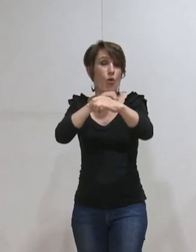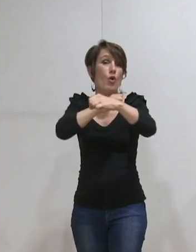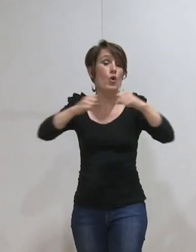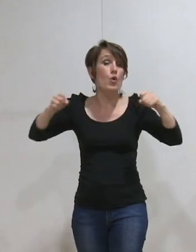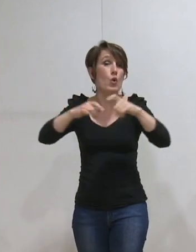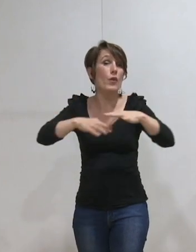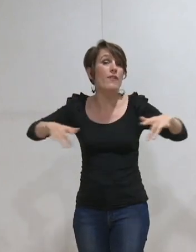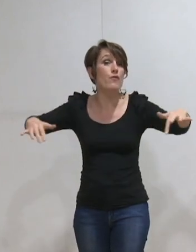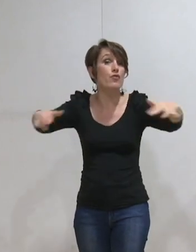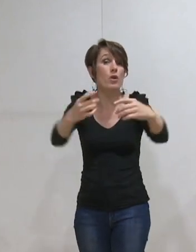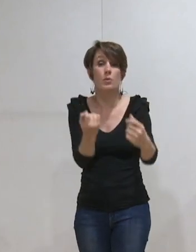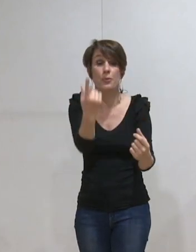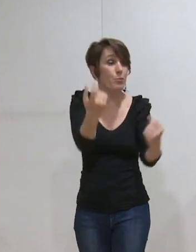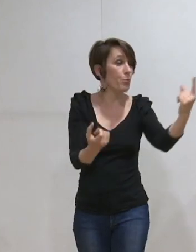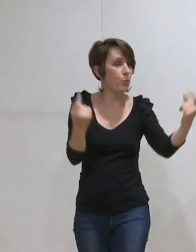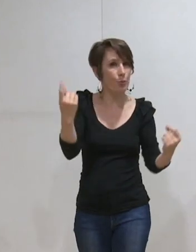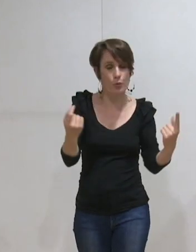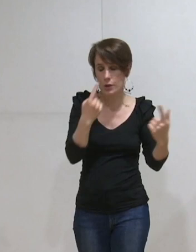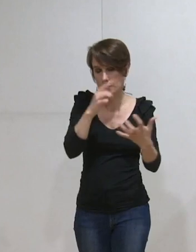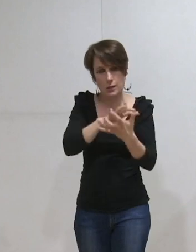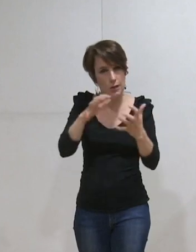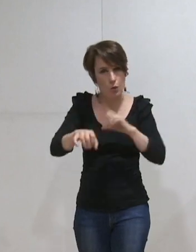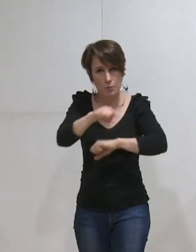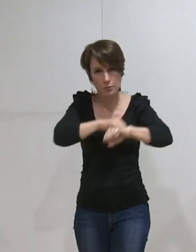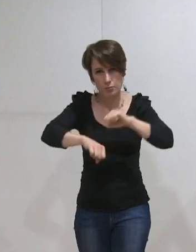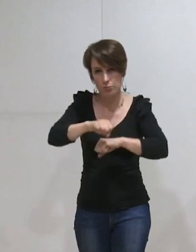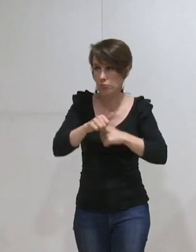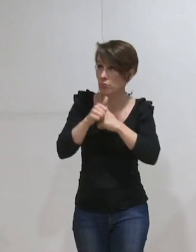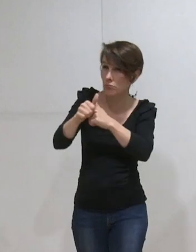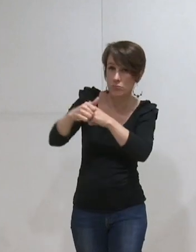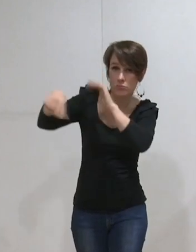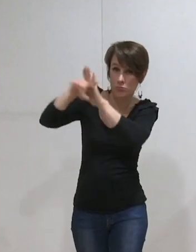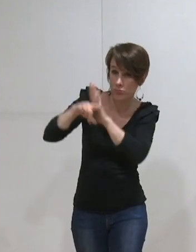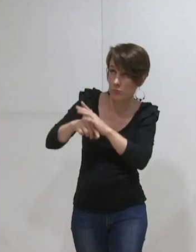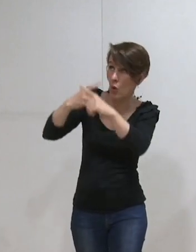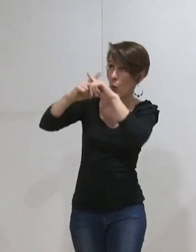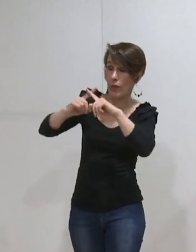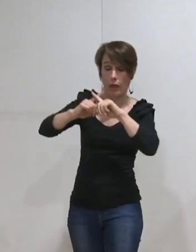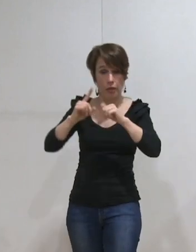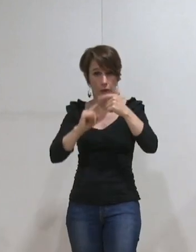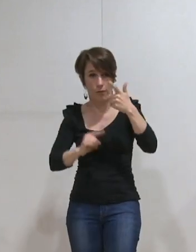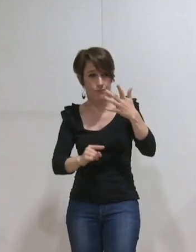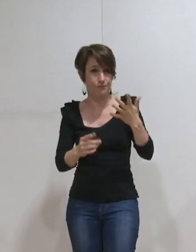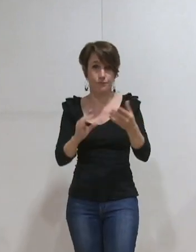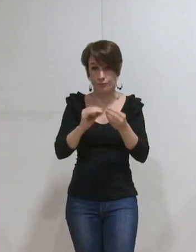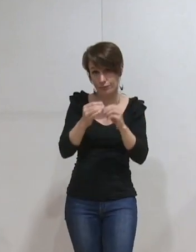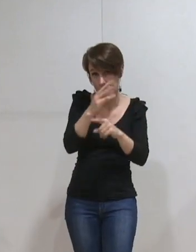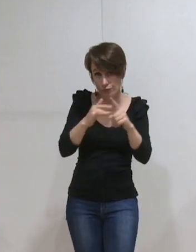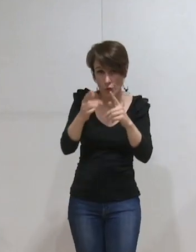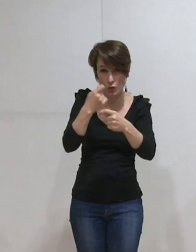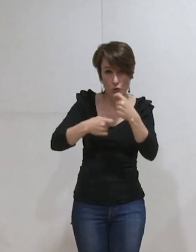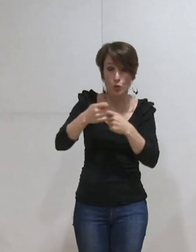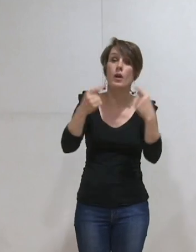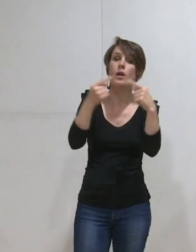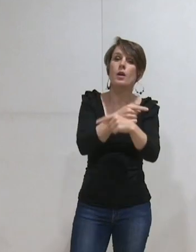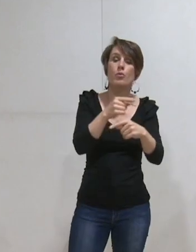compliquée à anticiper et qu'elle est tributaire d'un nombre de facteurs importants notamment évidemment du contexte socio-économique alors que la production en